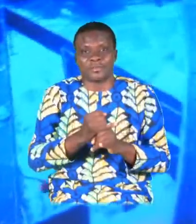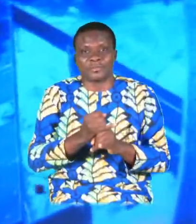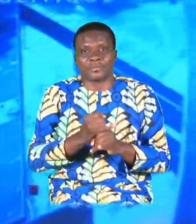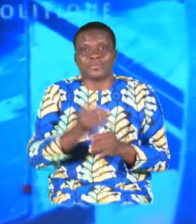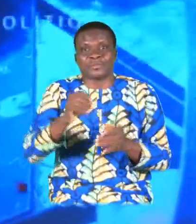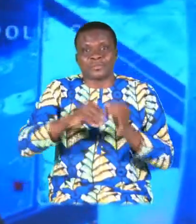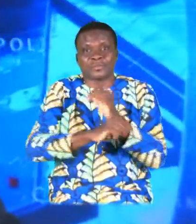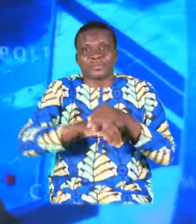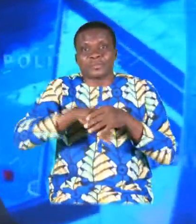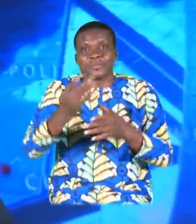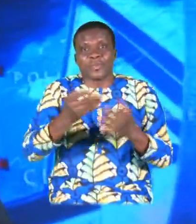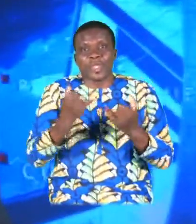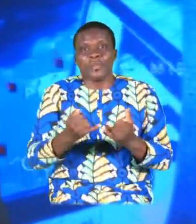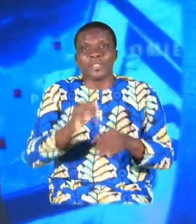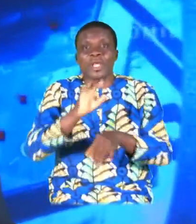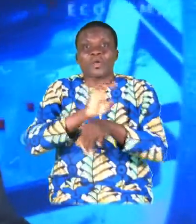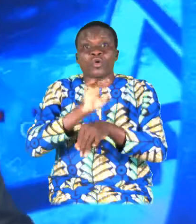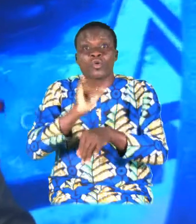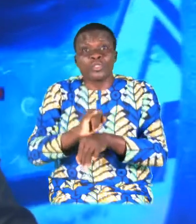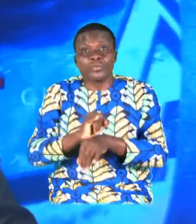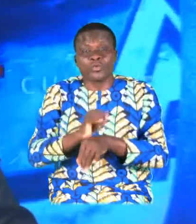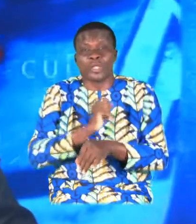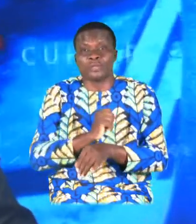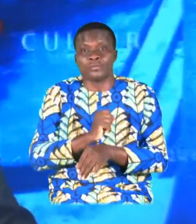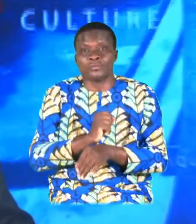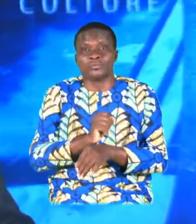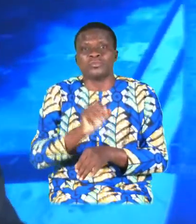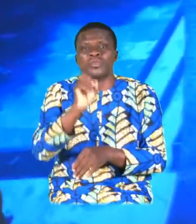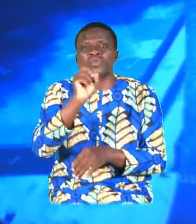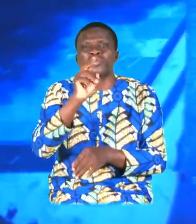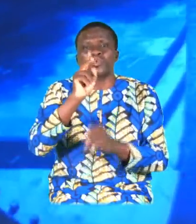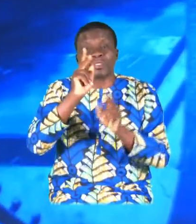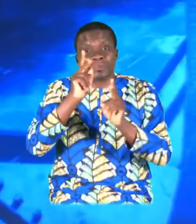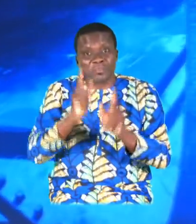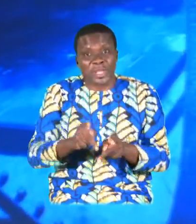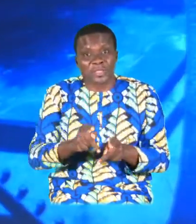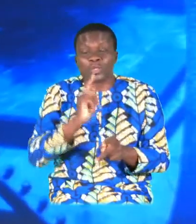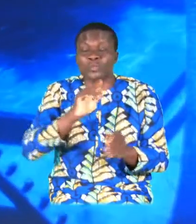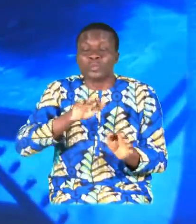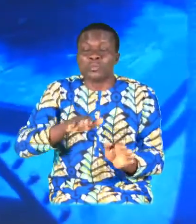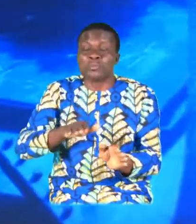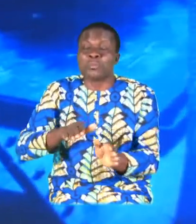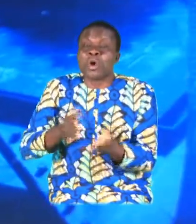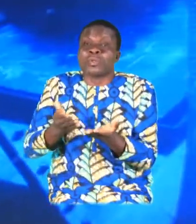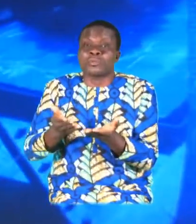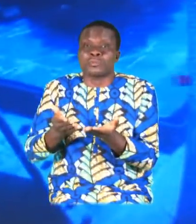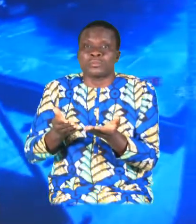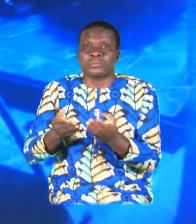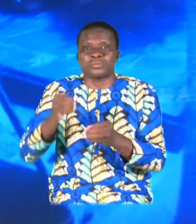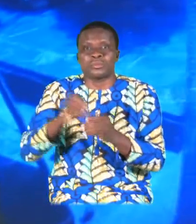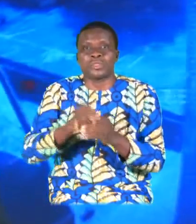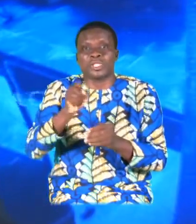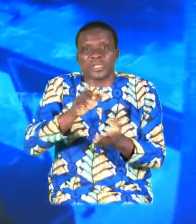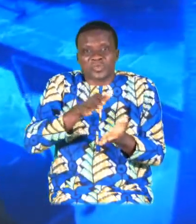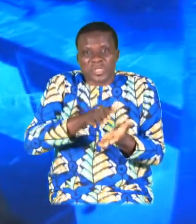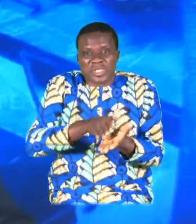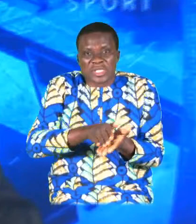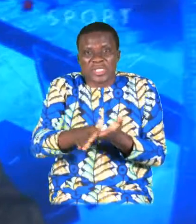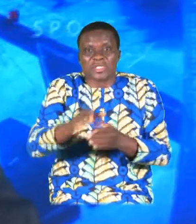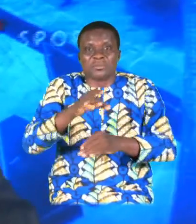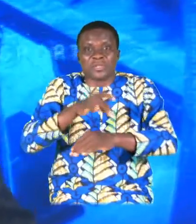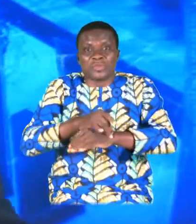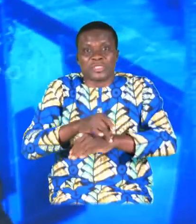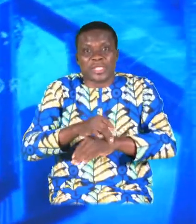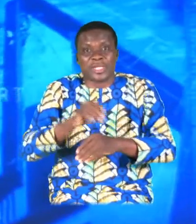À l'étranger, maintenant, en Côte d'Ivoire, au moins 12 personnes sont mortes dans un glissement de terrain